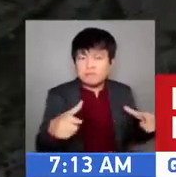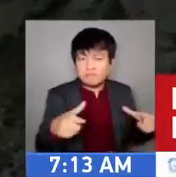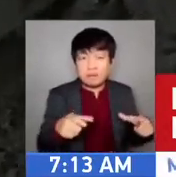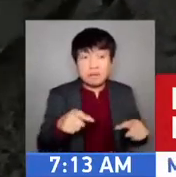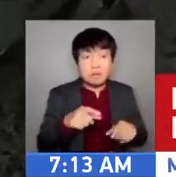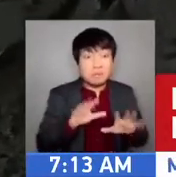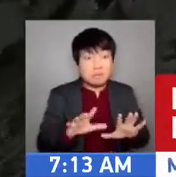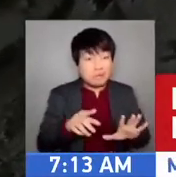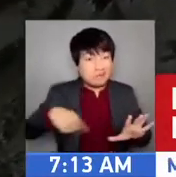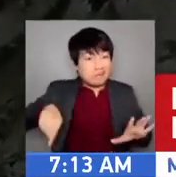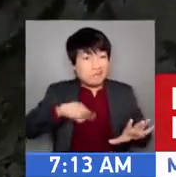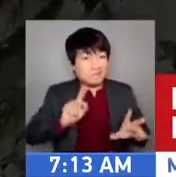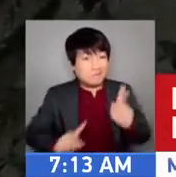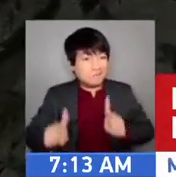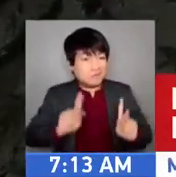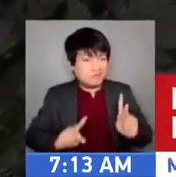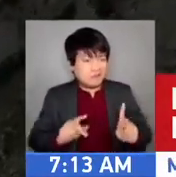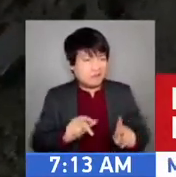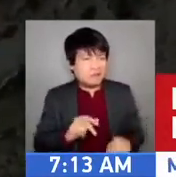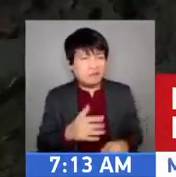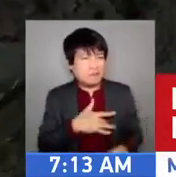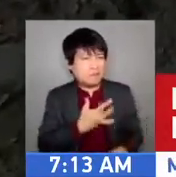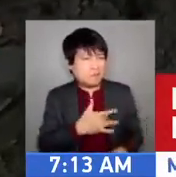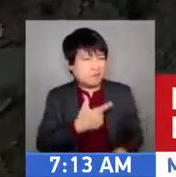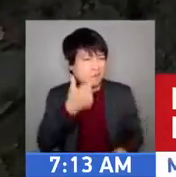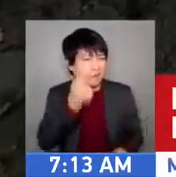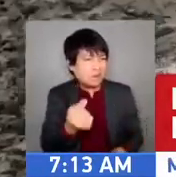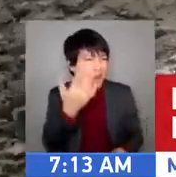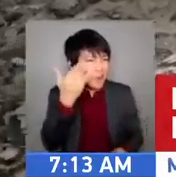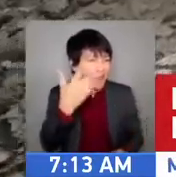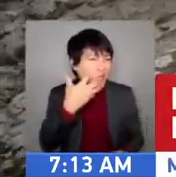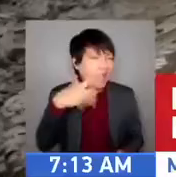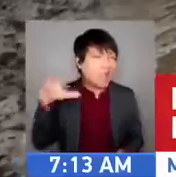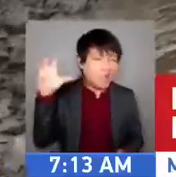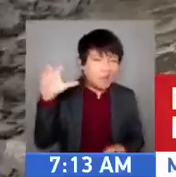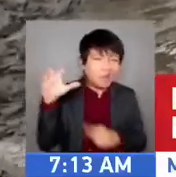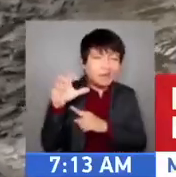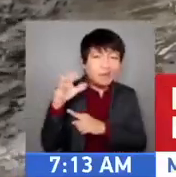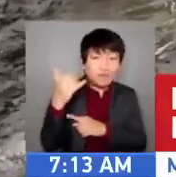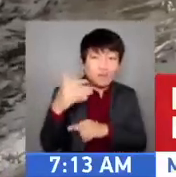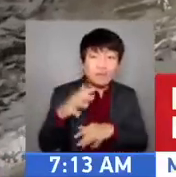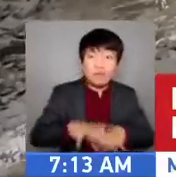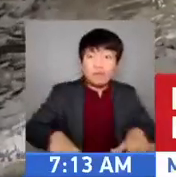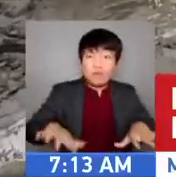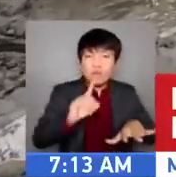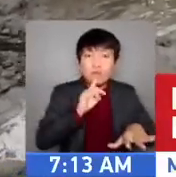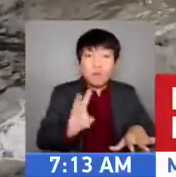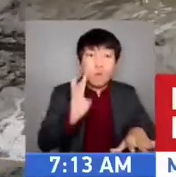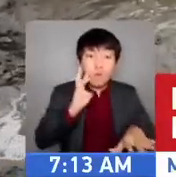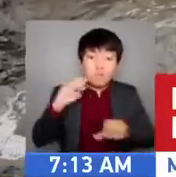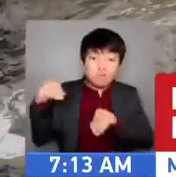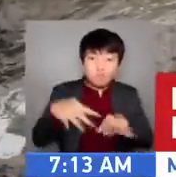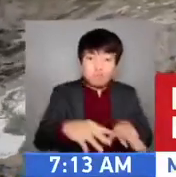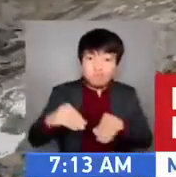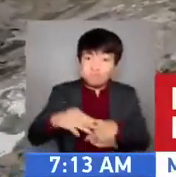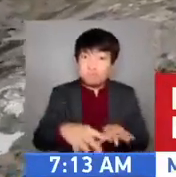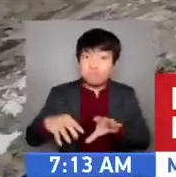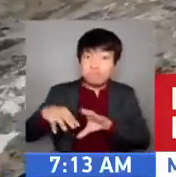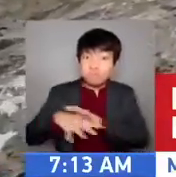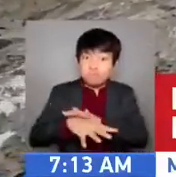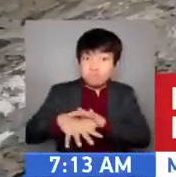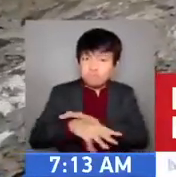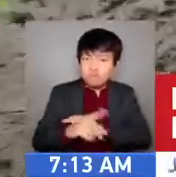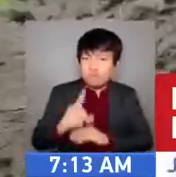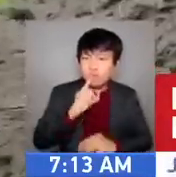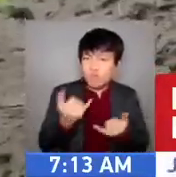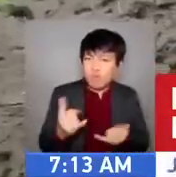hanggang matapos ang tag-init. Ayon sa may-ari ng fish pond, mahina na kasi ang akyat ng tubig sa kanila. Maging sa mga palayan, hindi na rin